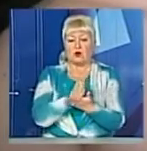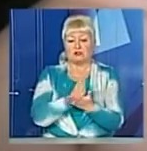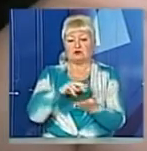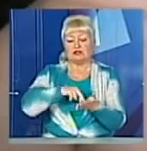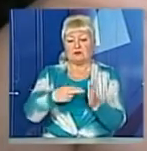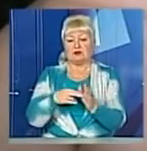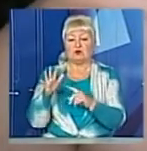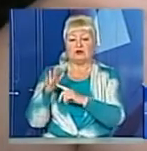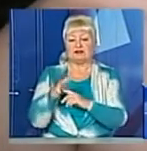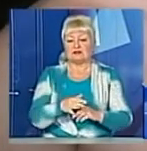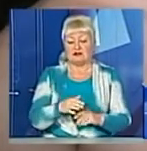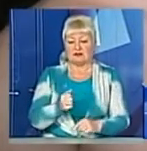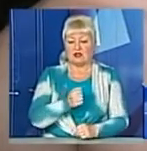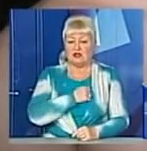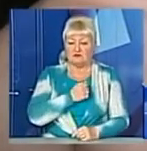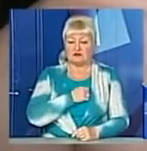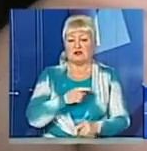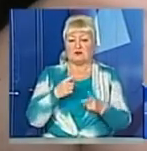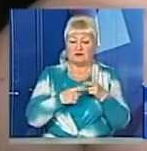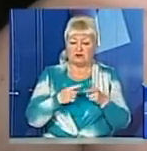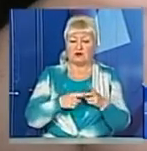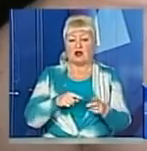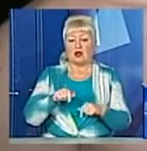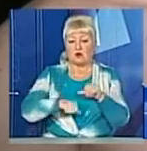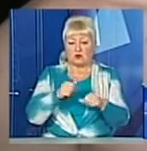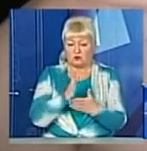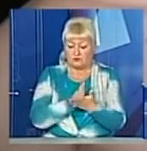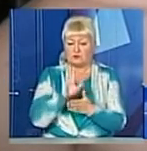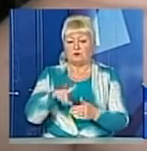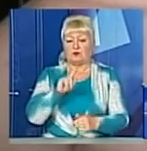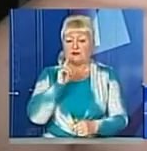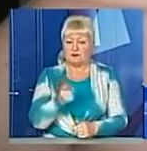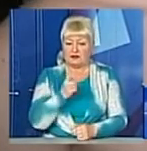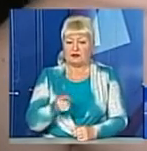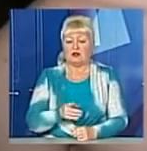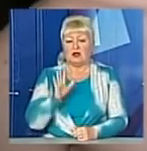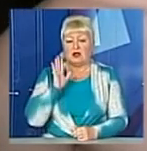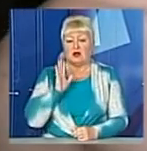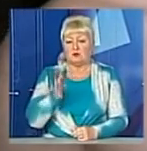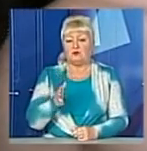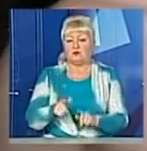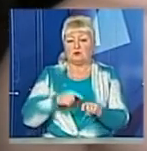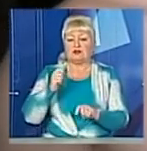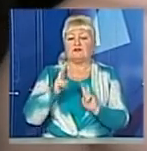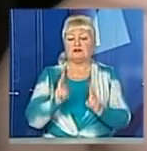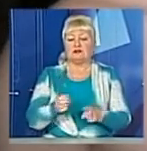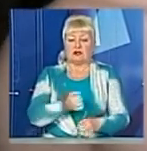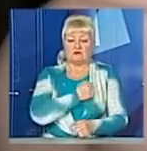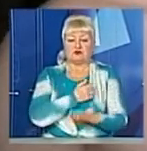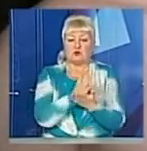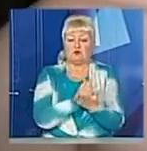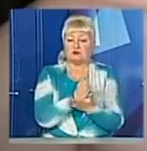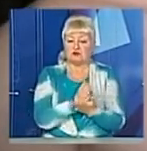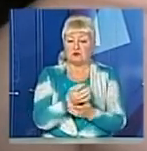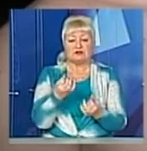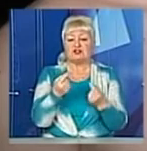Півтора року відслужу, потім буду рік відслужу, буду подавати на Ну, ніби як на військовослужбовця, я ще точніше